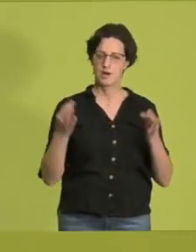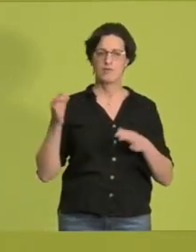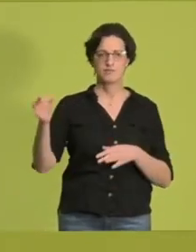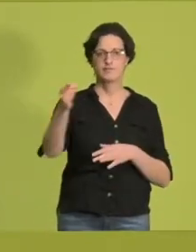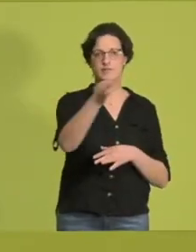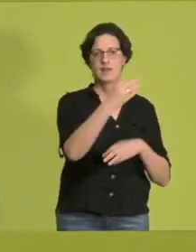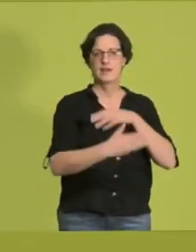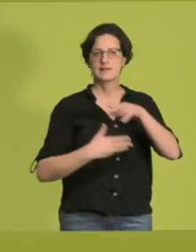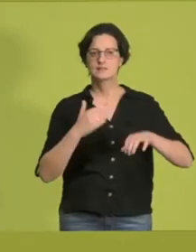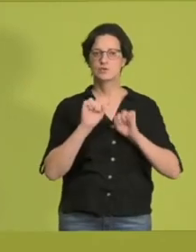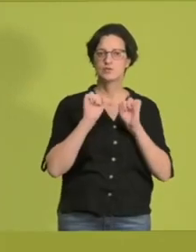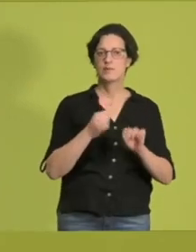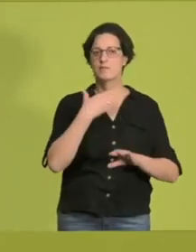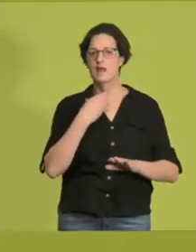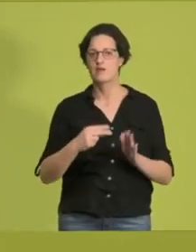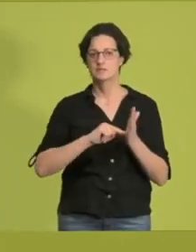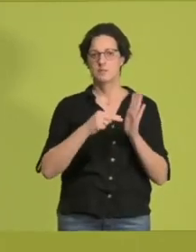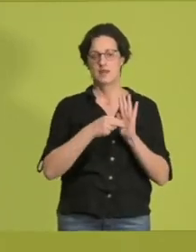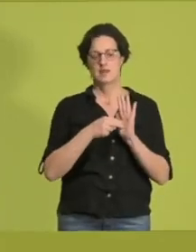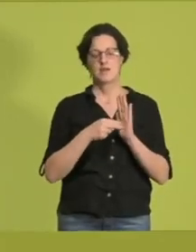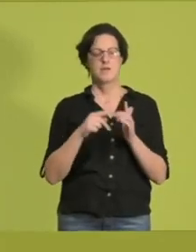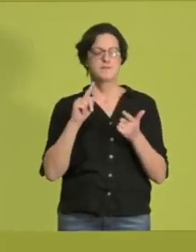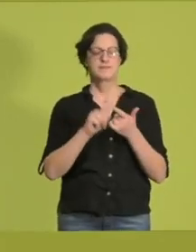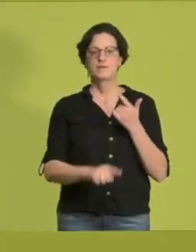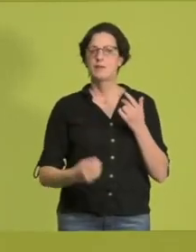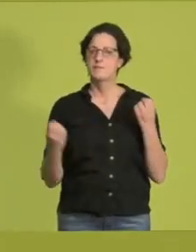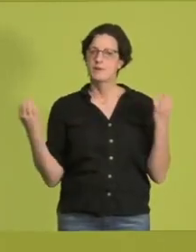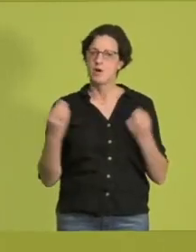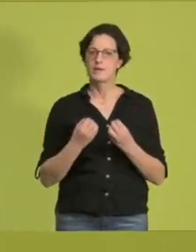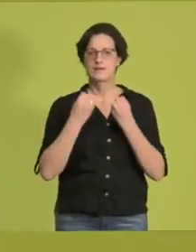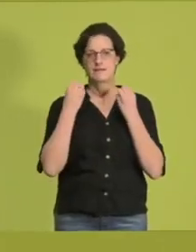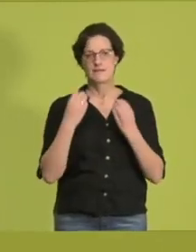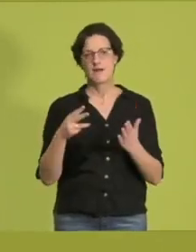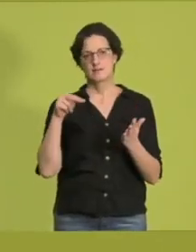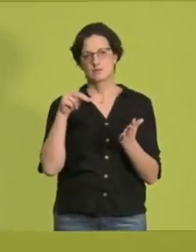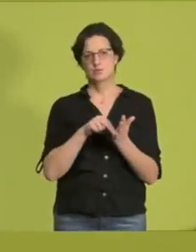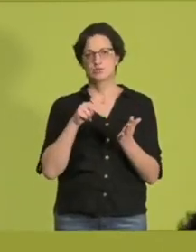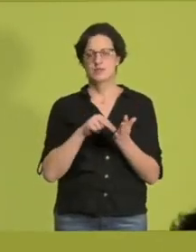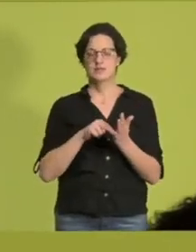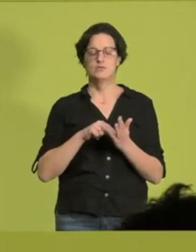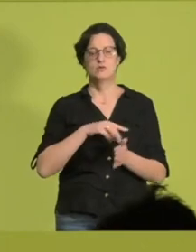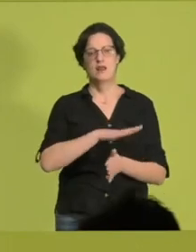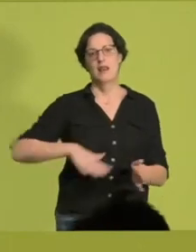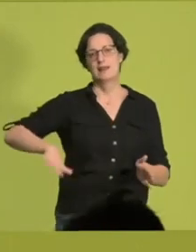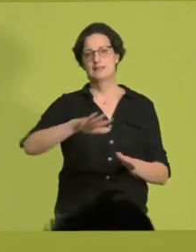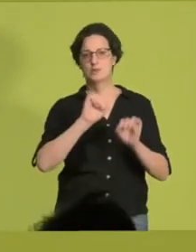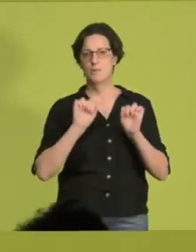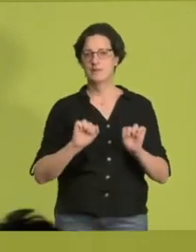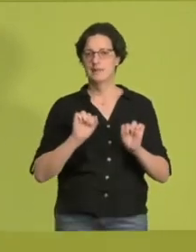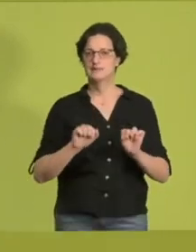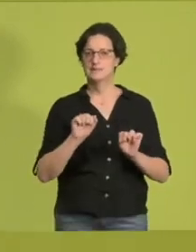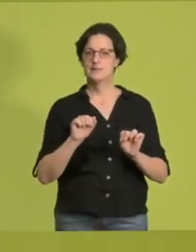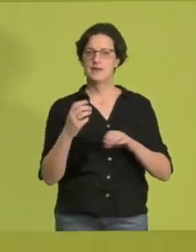katastrophenschutz bedarfspläne wir brauchen klare zuständigkeiten und landes mit tänzen im katastrophenfall